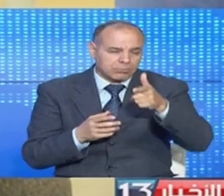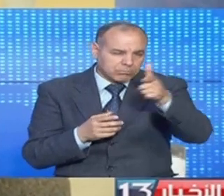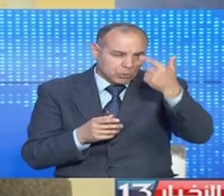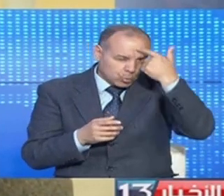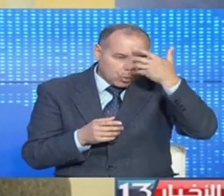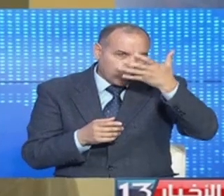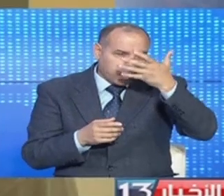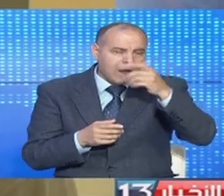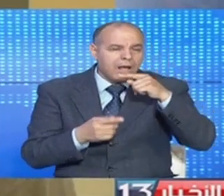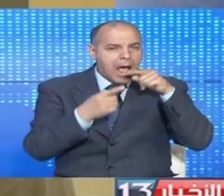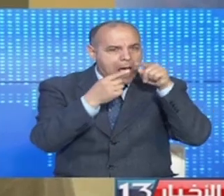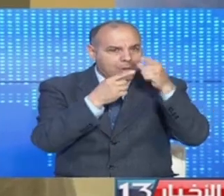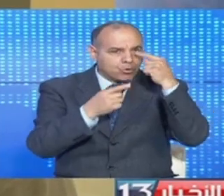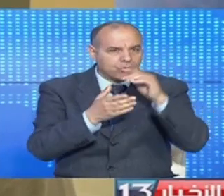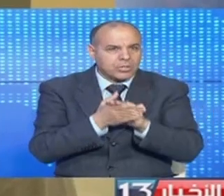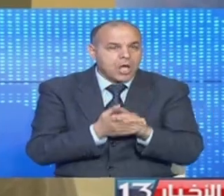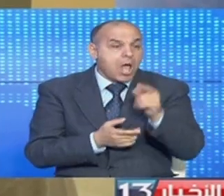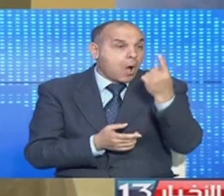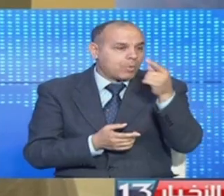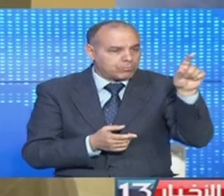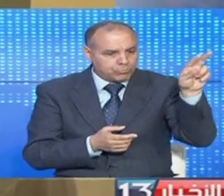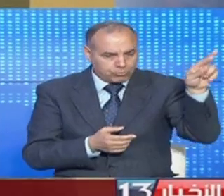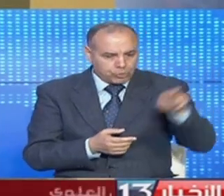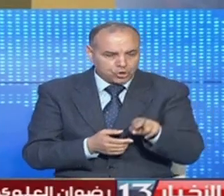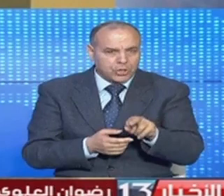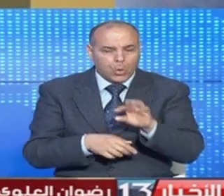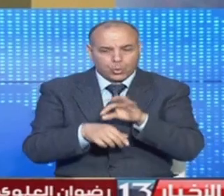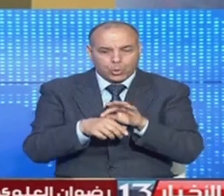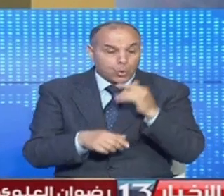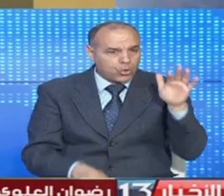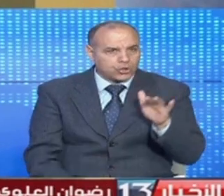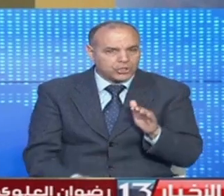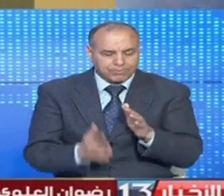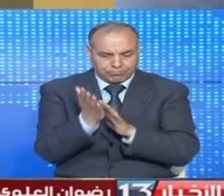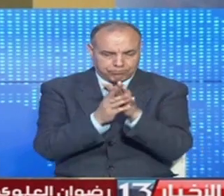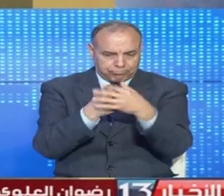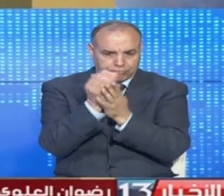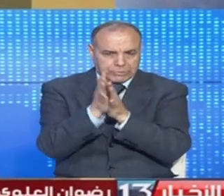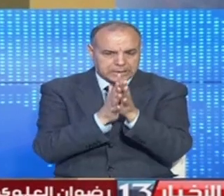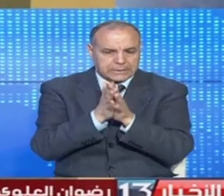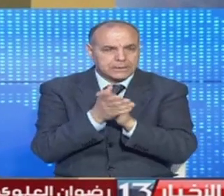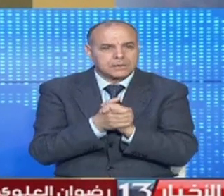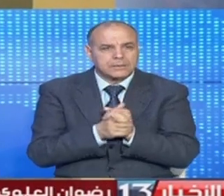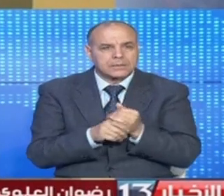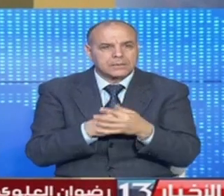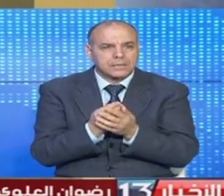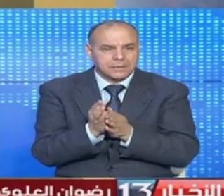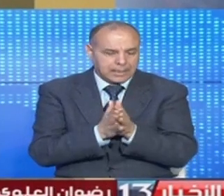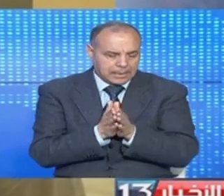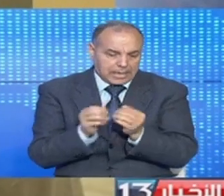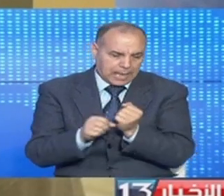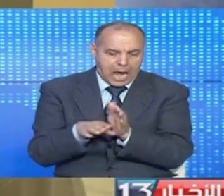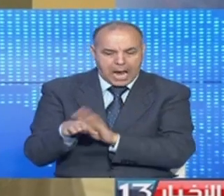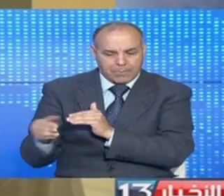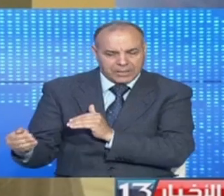بعد بالانفراروج. اول ما يجي مثلا الدكتور يعقم يديه في السائل الموجود على